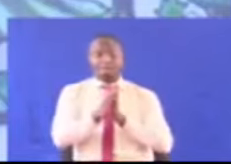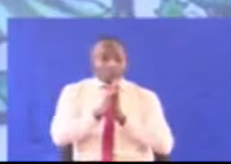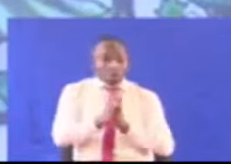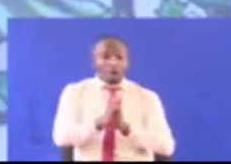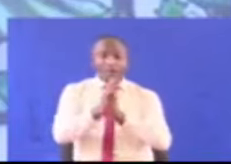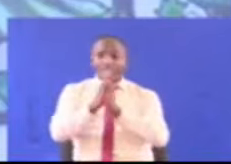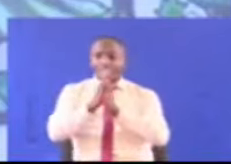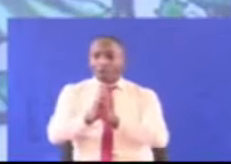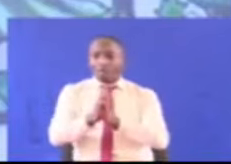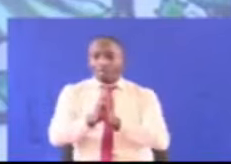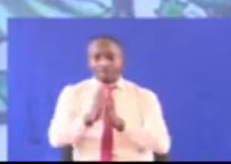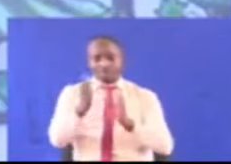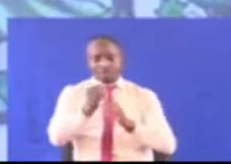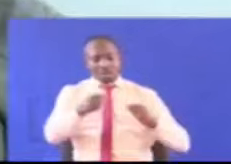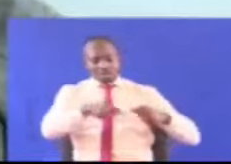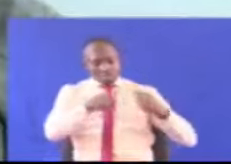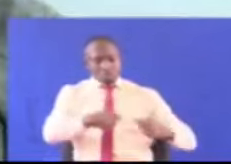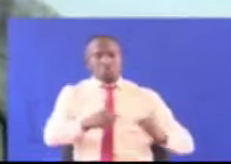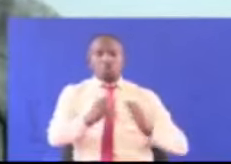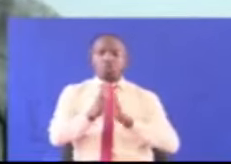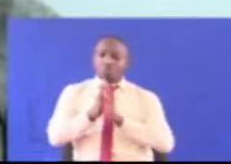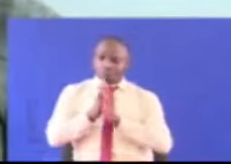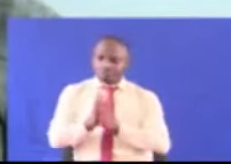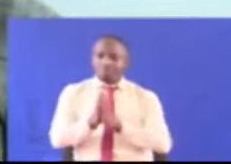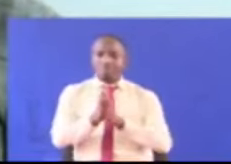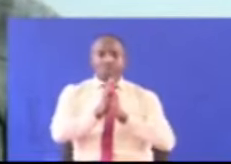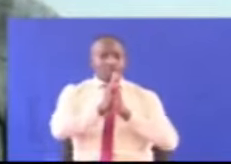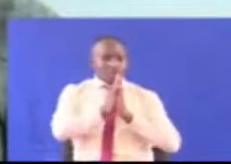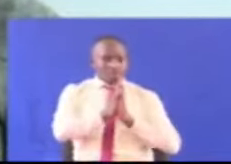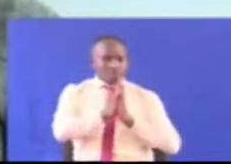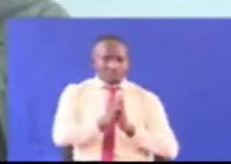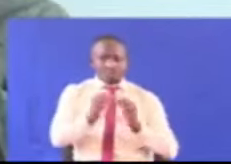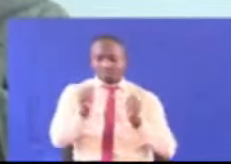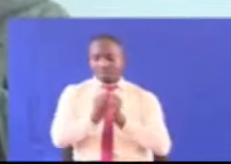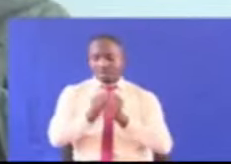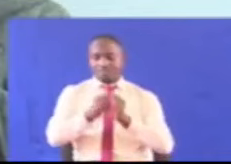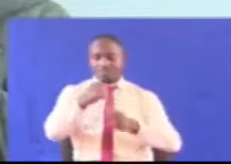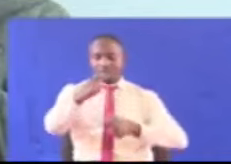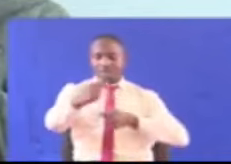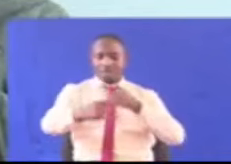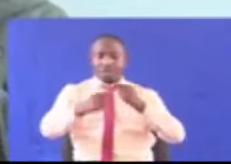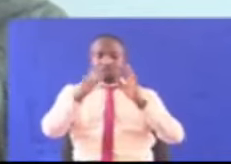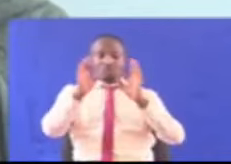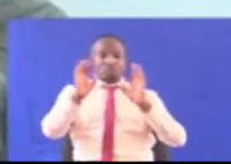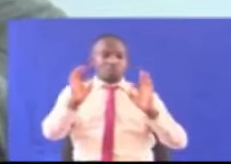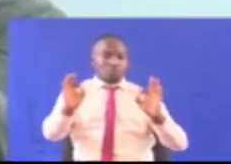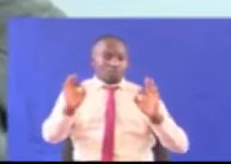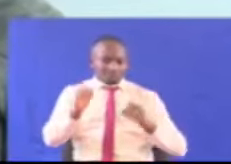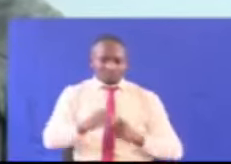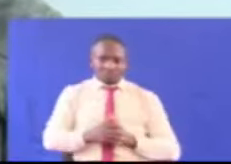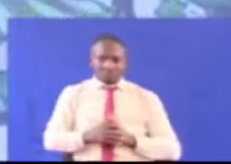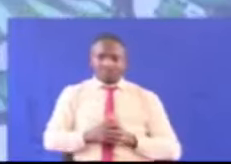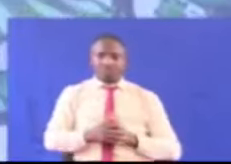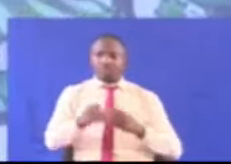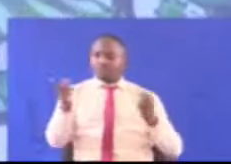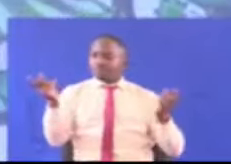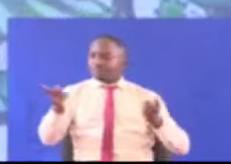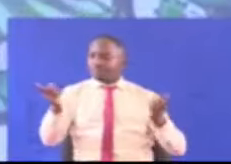lakini basi tu anamuombea spika. Kwa hivyo mambo yameenda vizuri. Lakini niwashukuru